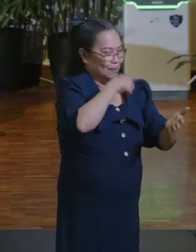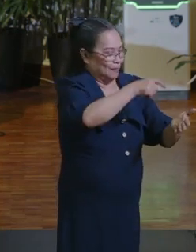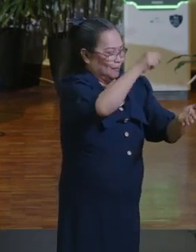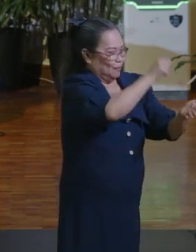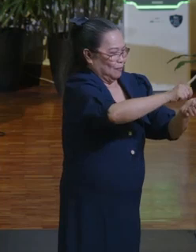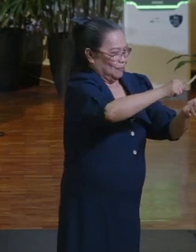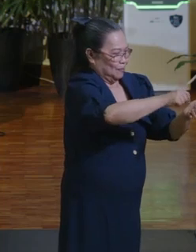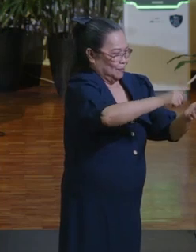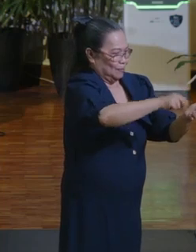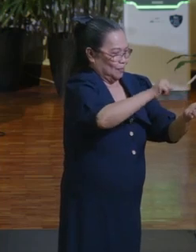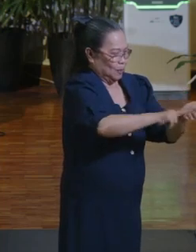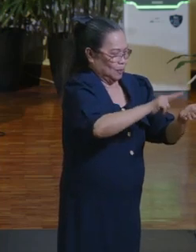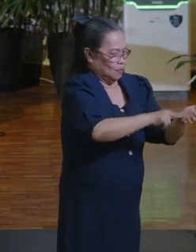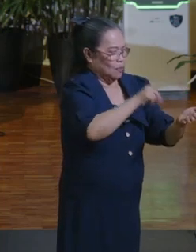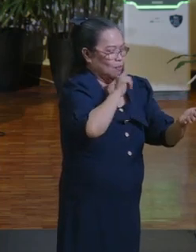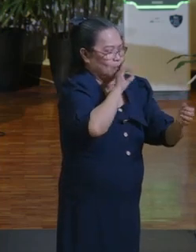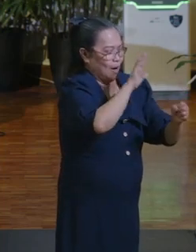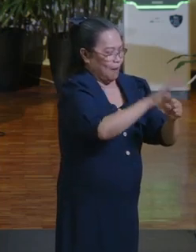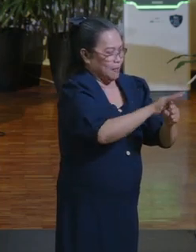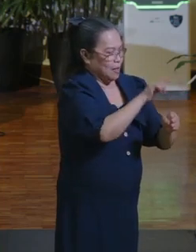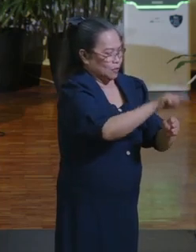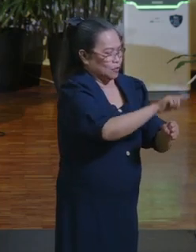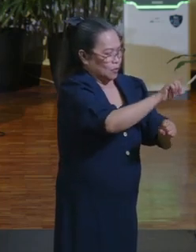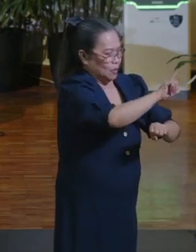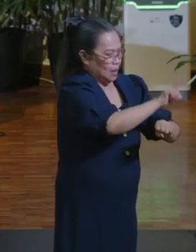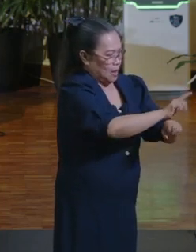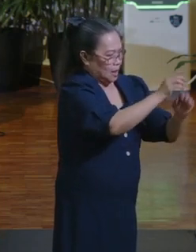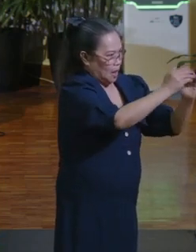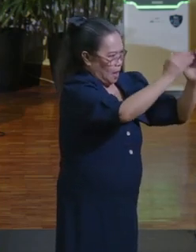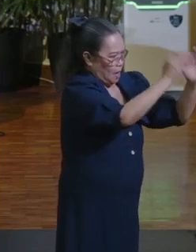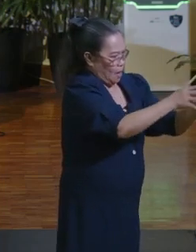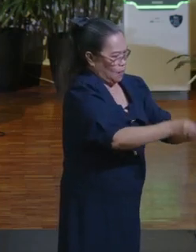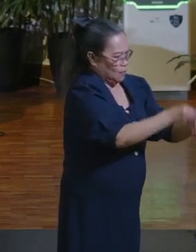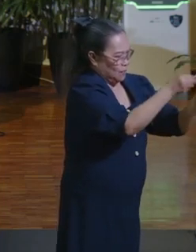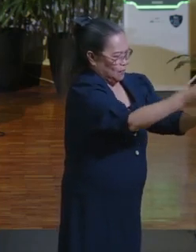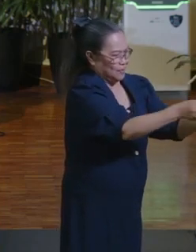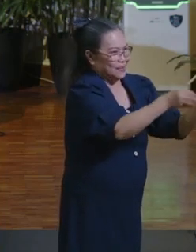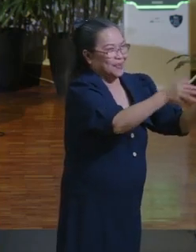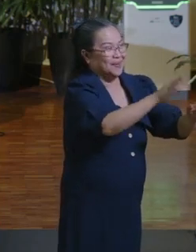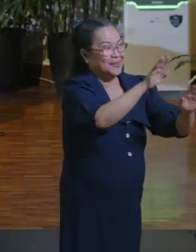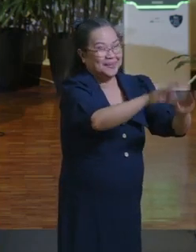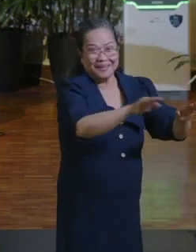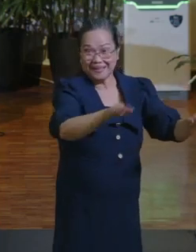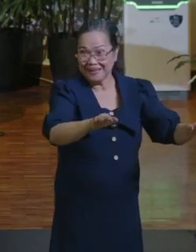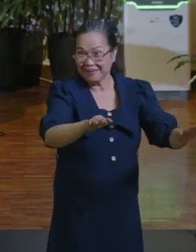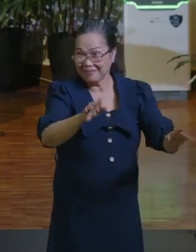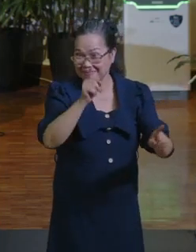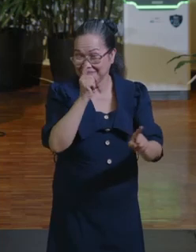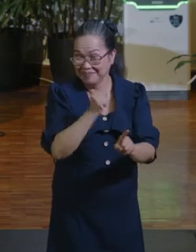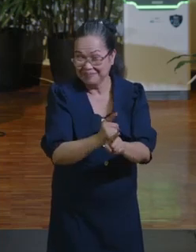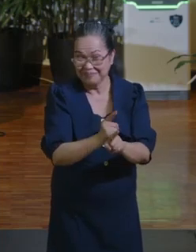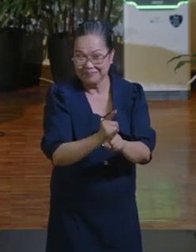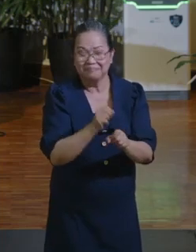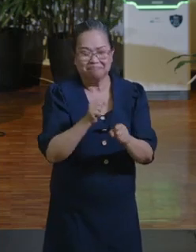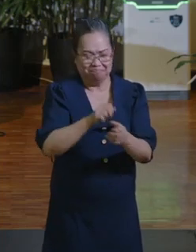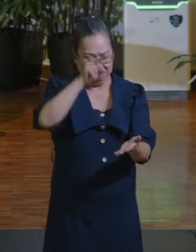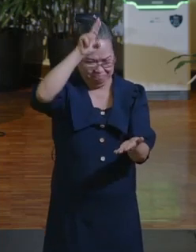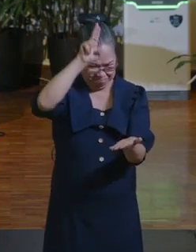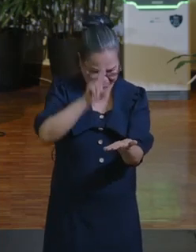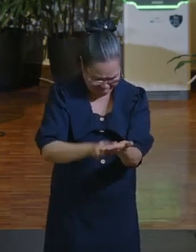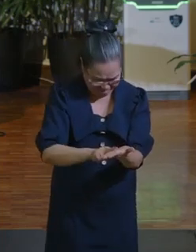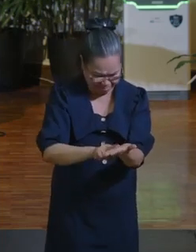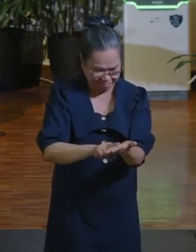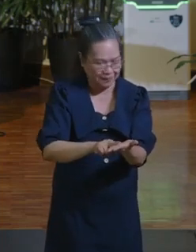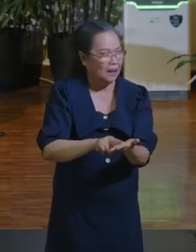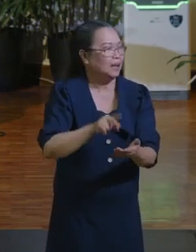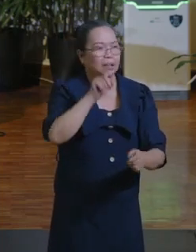Kung ano ang kanyang ipinangako roon na mamanahin ng mga beneficiary ng last will and testament na yon, ay hindi